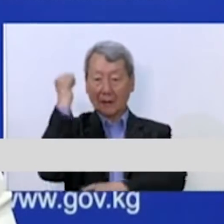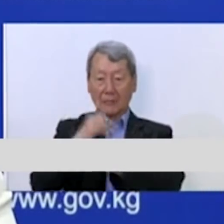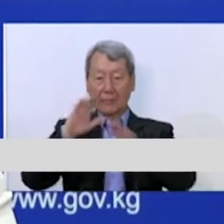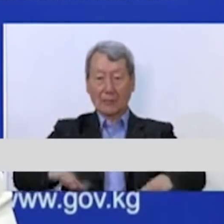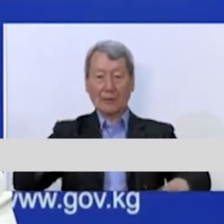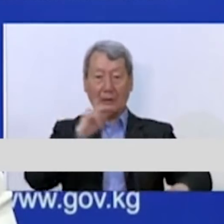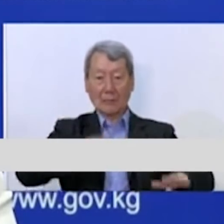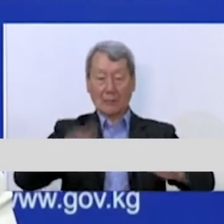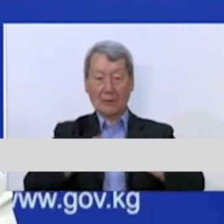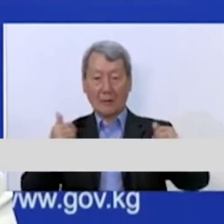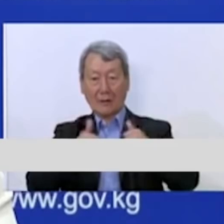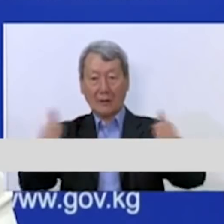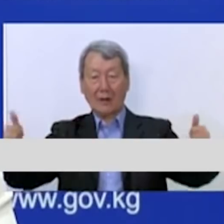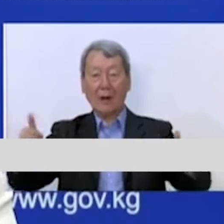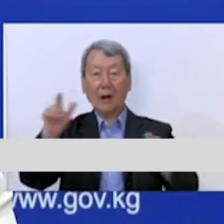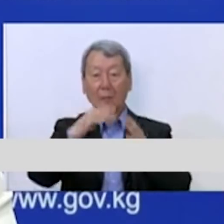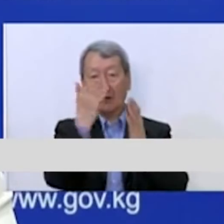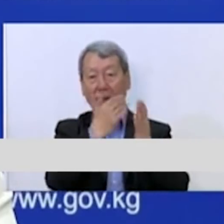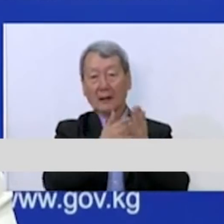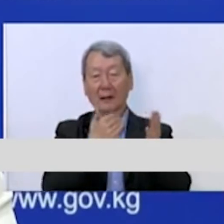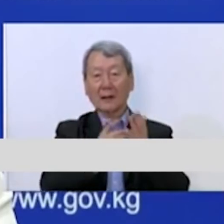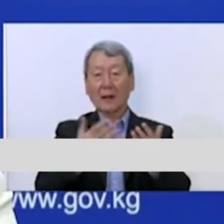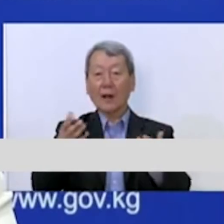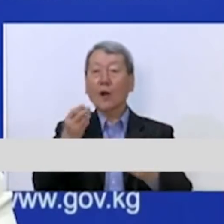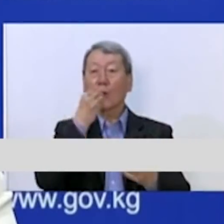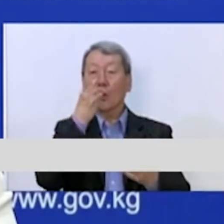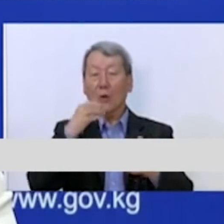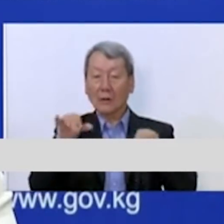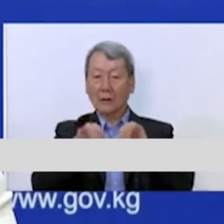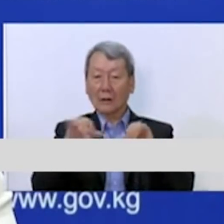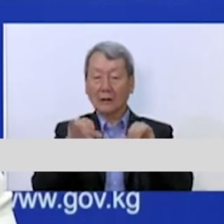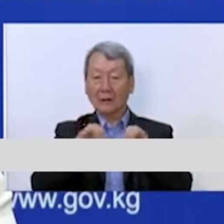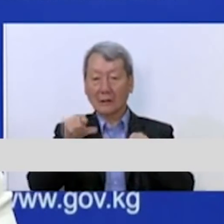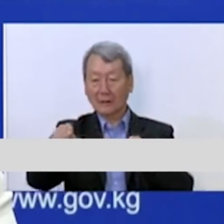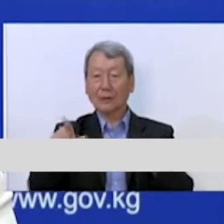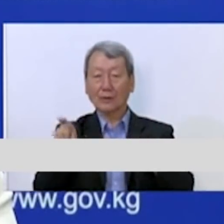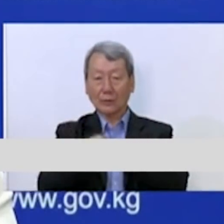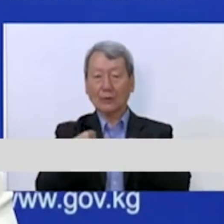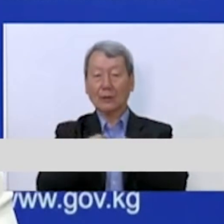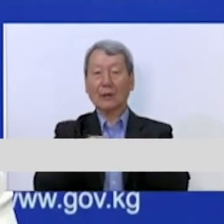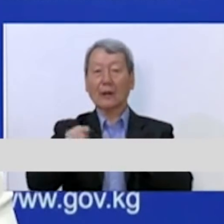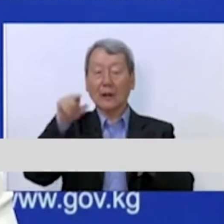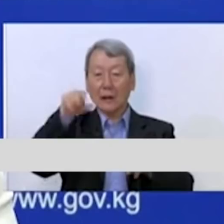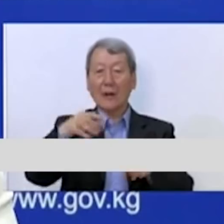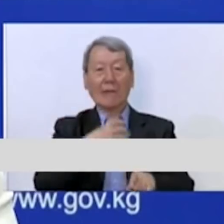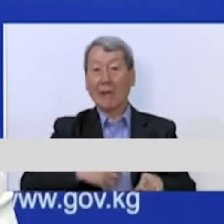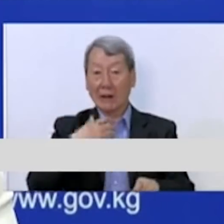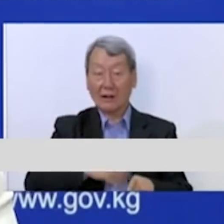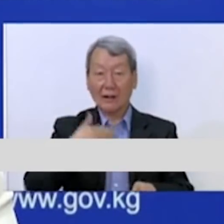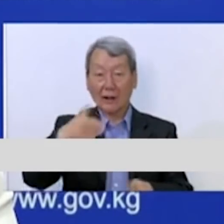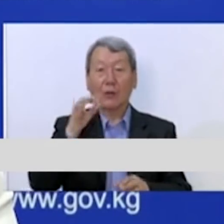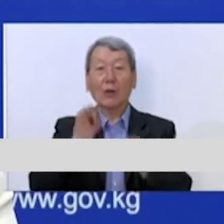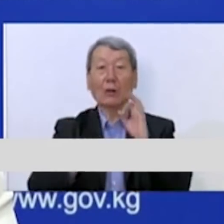рабочих местах. Необходимо составить графики приема пищи в столовых данных предприятий. И крайне важно